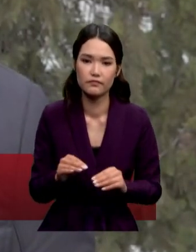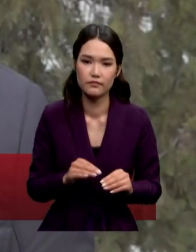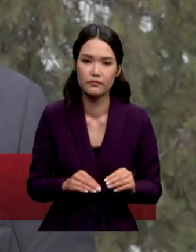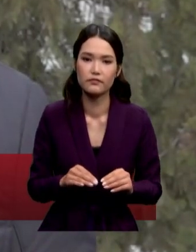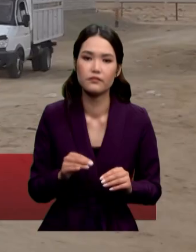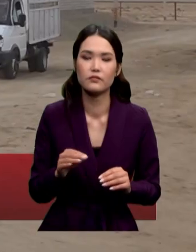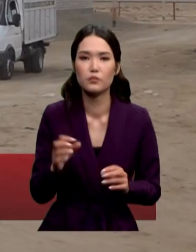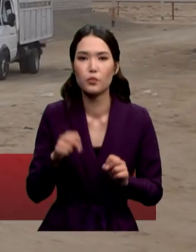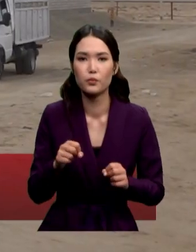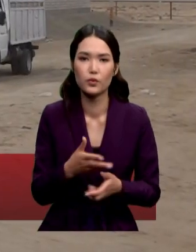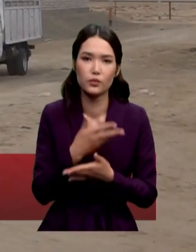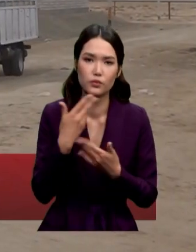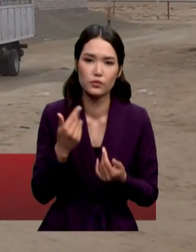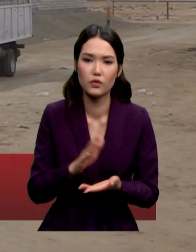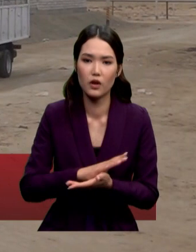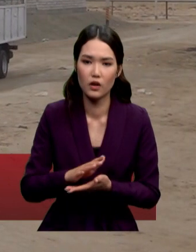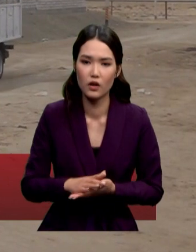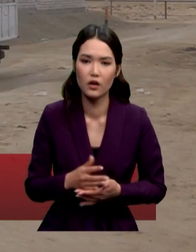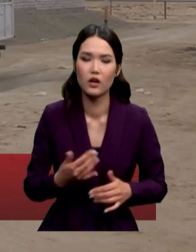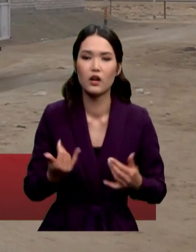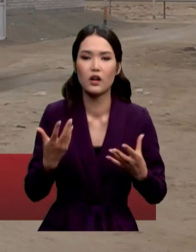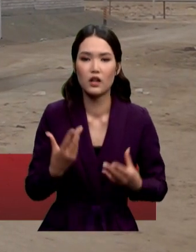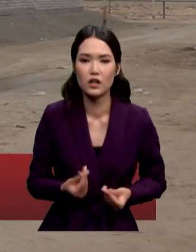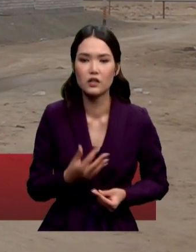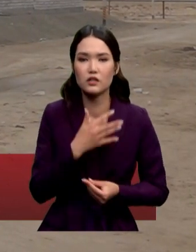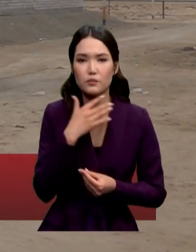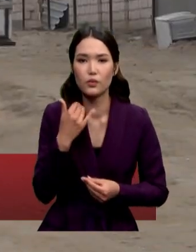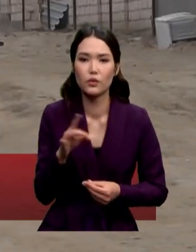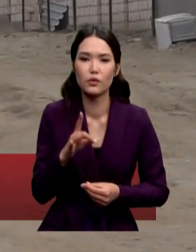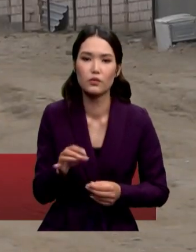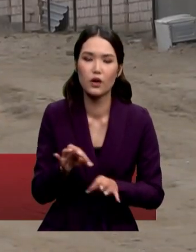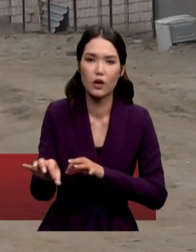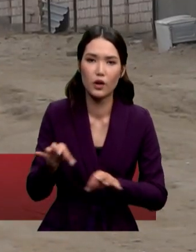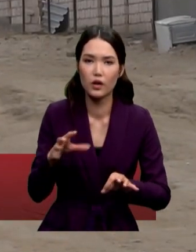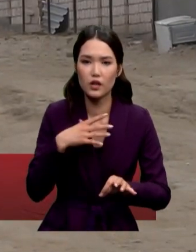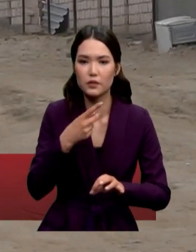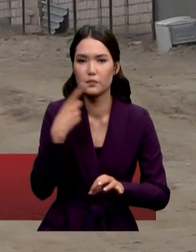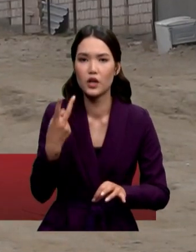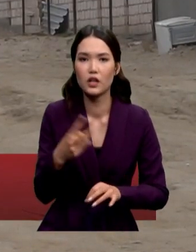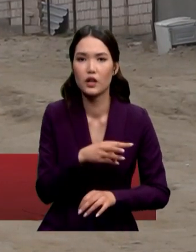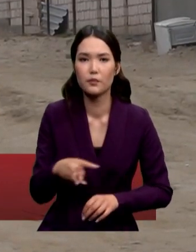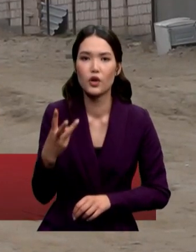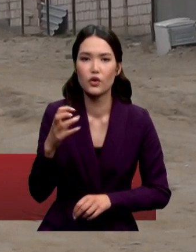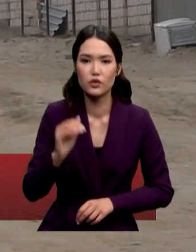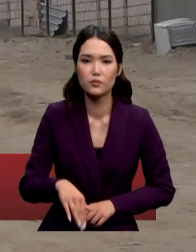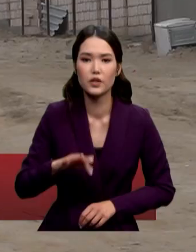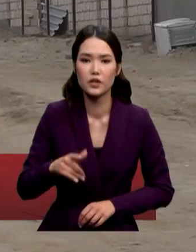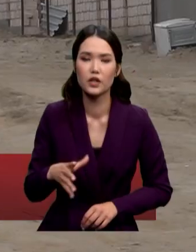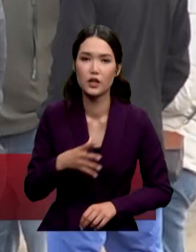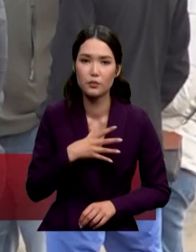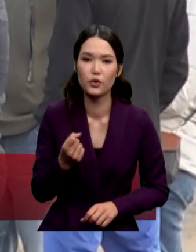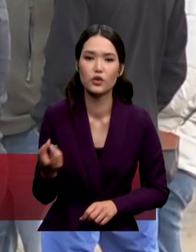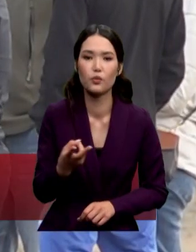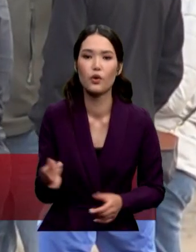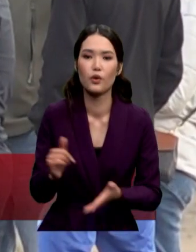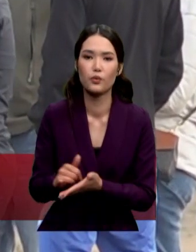мүмкіндік жоқ. Әкімдіктегілер болса әзірге дренаж орнатумен шектелген. Биыл құны 2 миллион 300 мың теңге болатын тағы екеуі